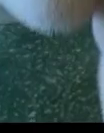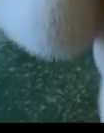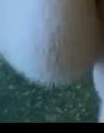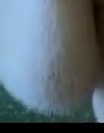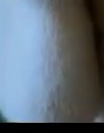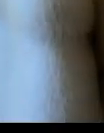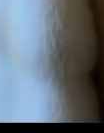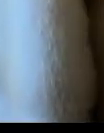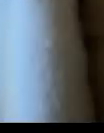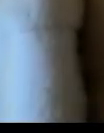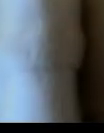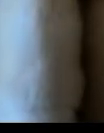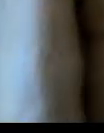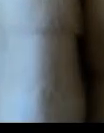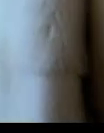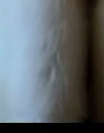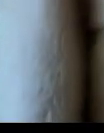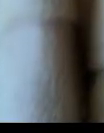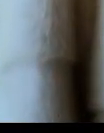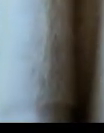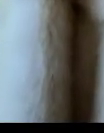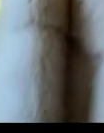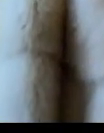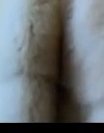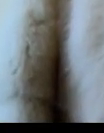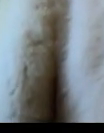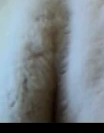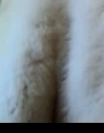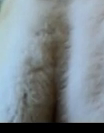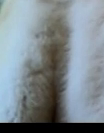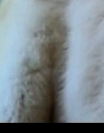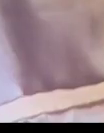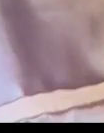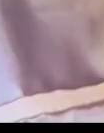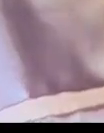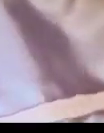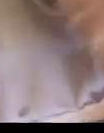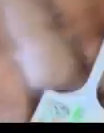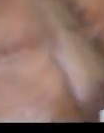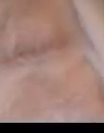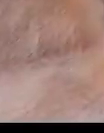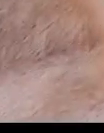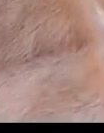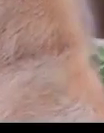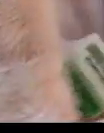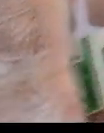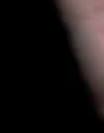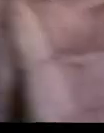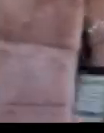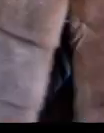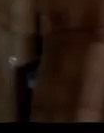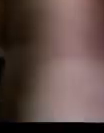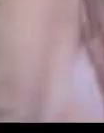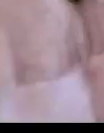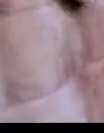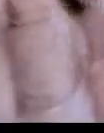Более 700 моделей – от классики до ультрамодных фасонов. Это красивые функциональные трансформеры, стильные автоледи. Как долго будет служить шуба,